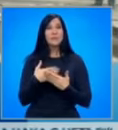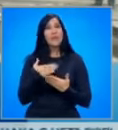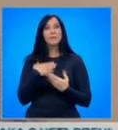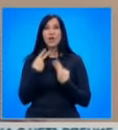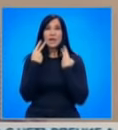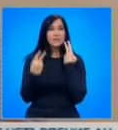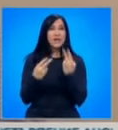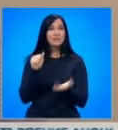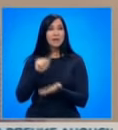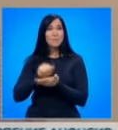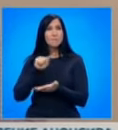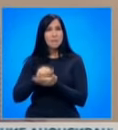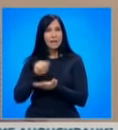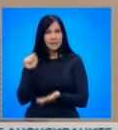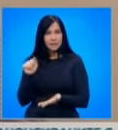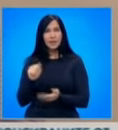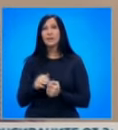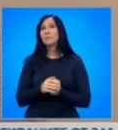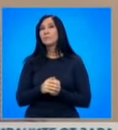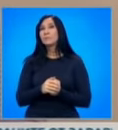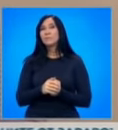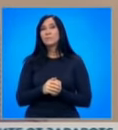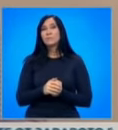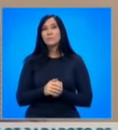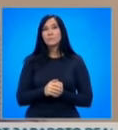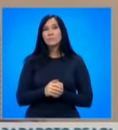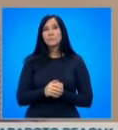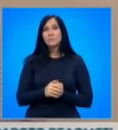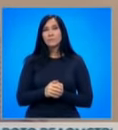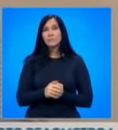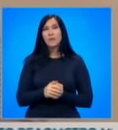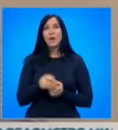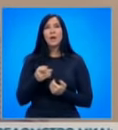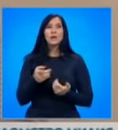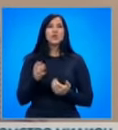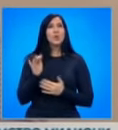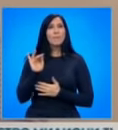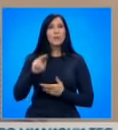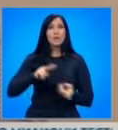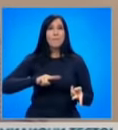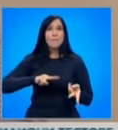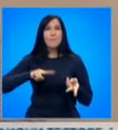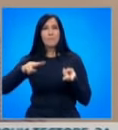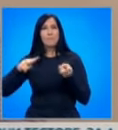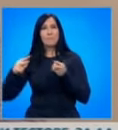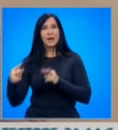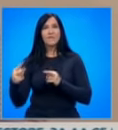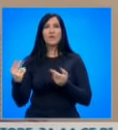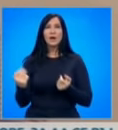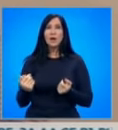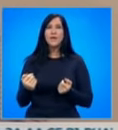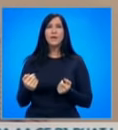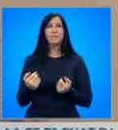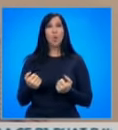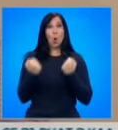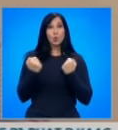медиумите. Во текот на останатите денови на ридната недела ќе бидат префрлени веќе и наредните преживеани